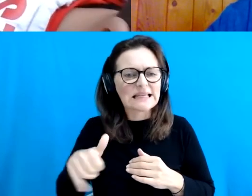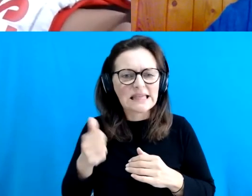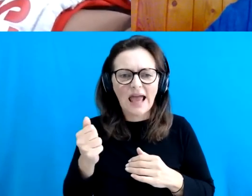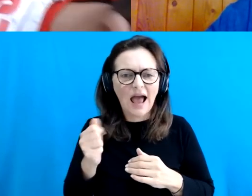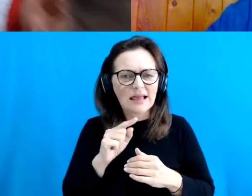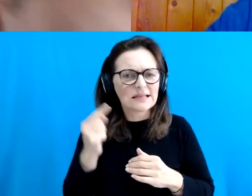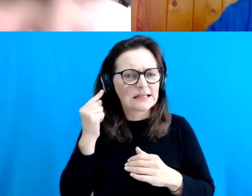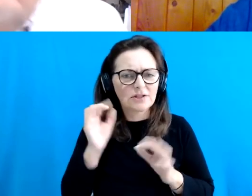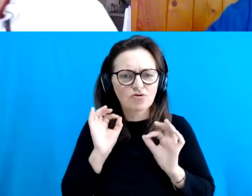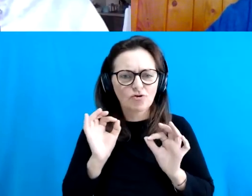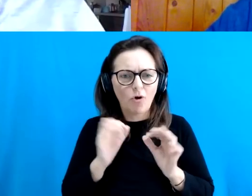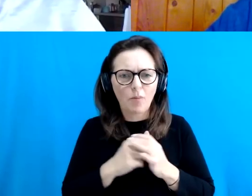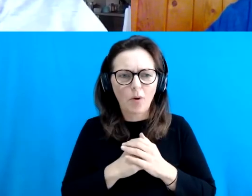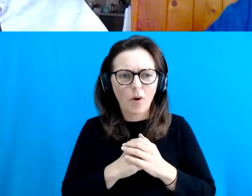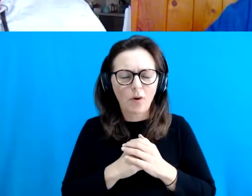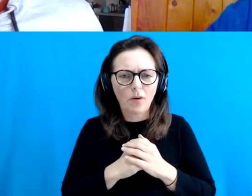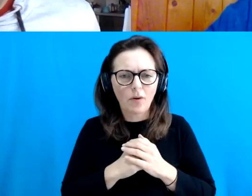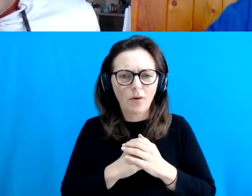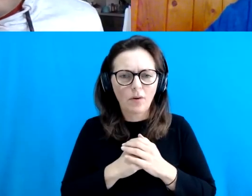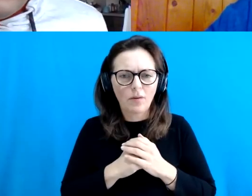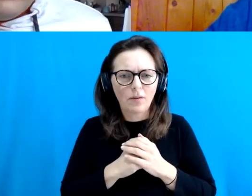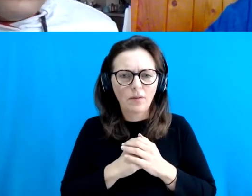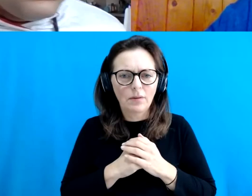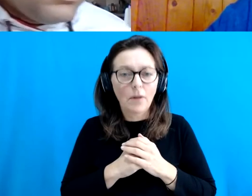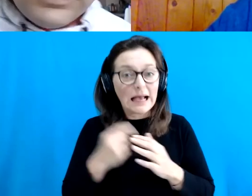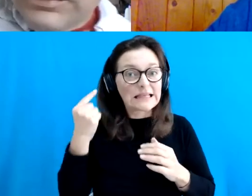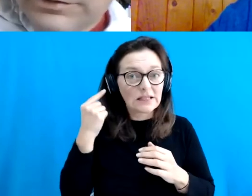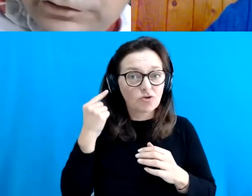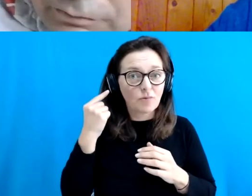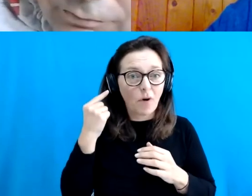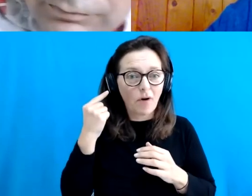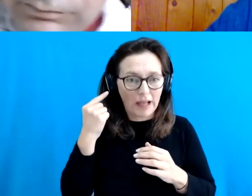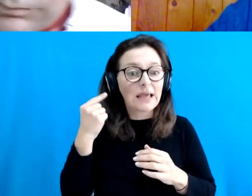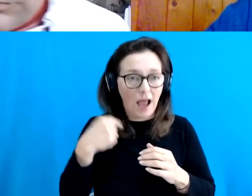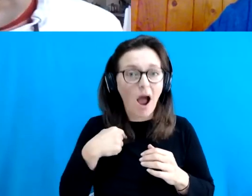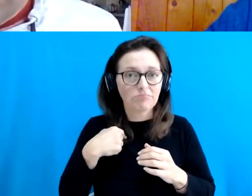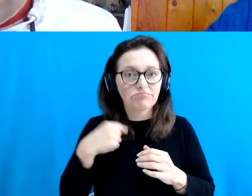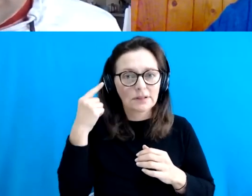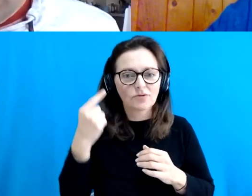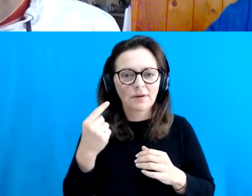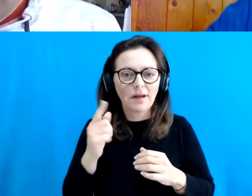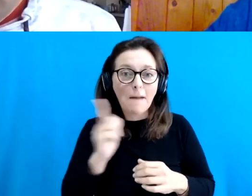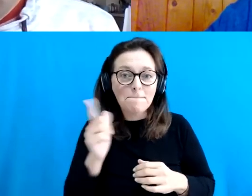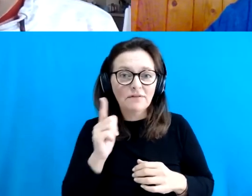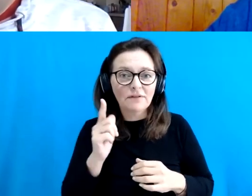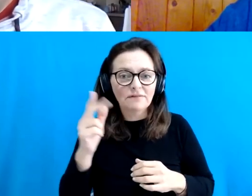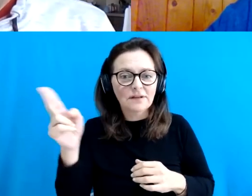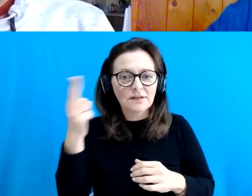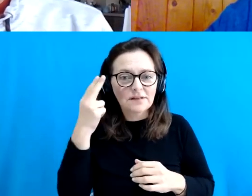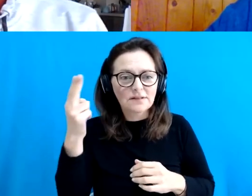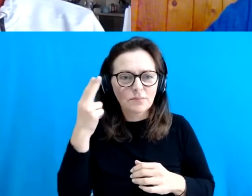Ja. Bo? Se slišimo? Jaz slišim. Ja. Midva sva se spoznala, ja,